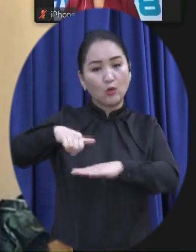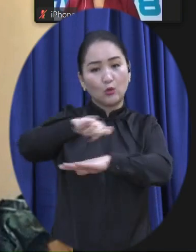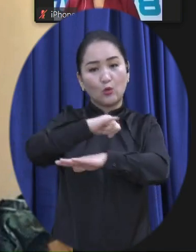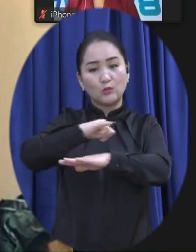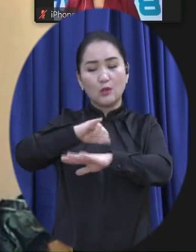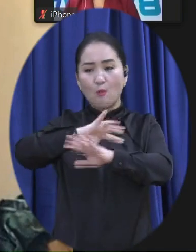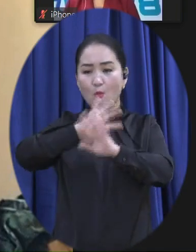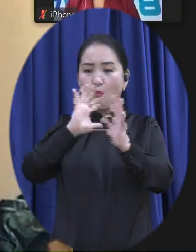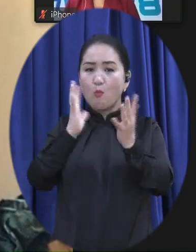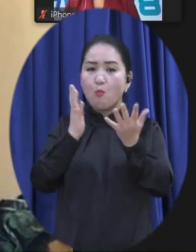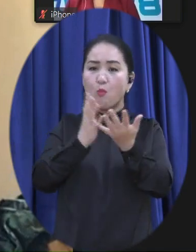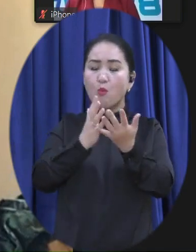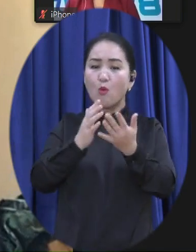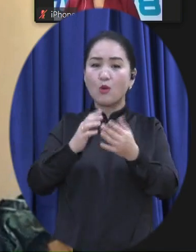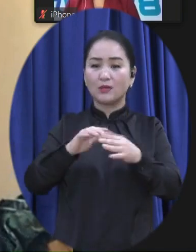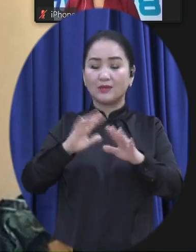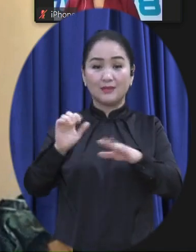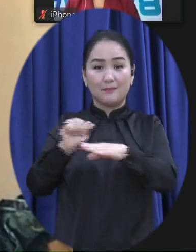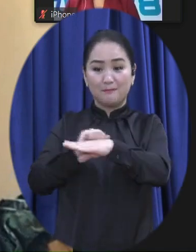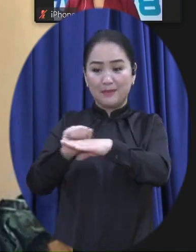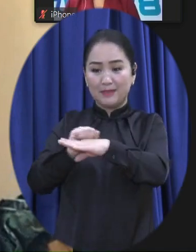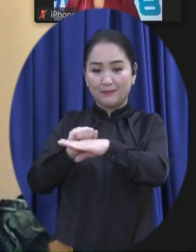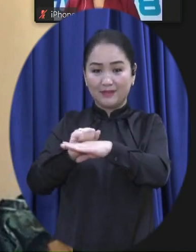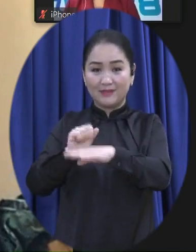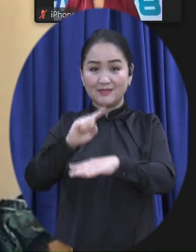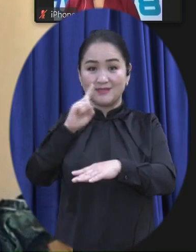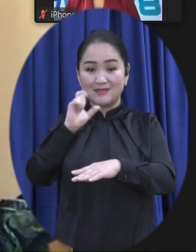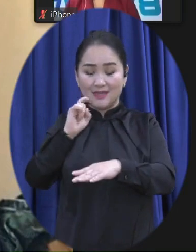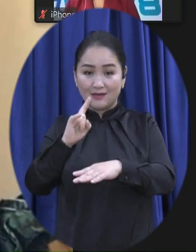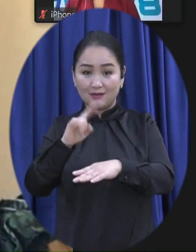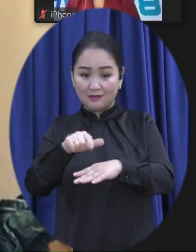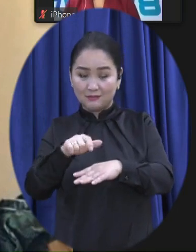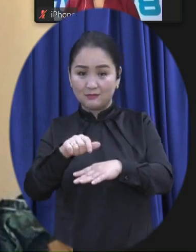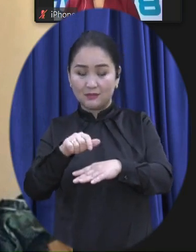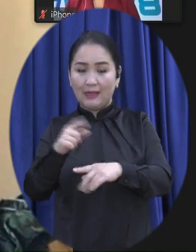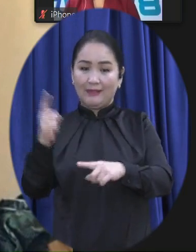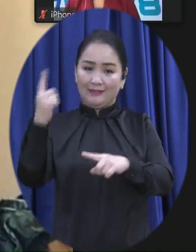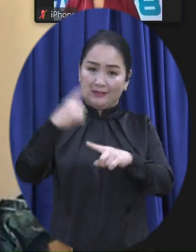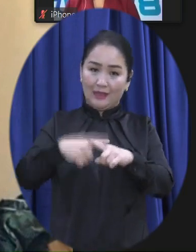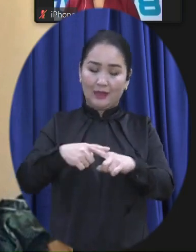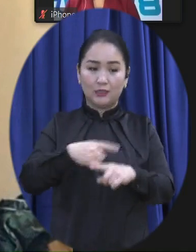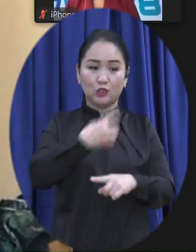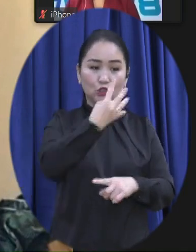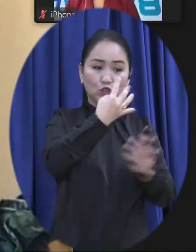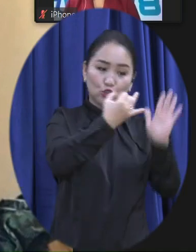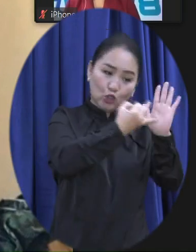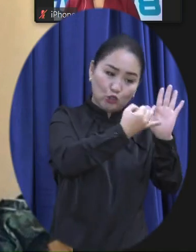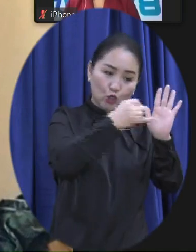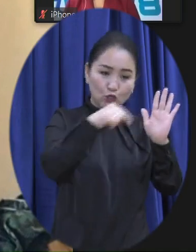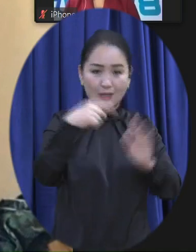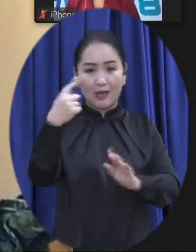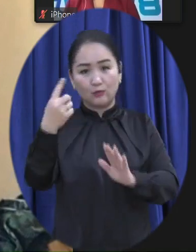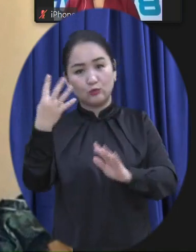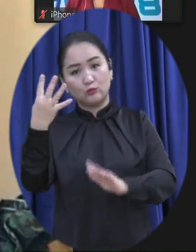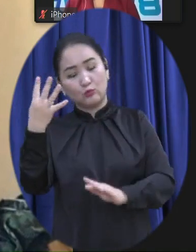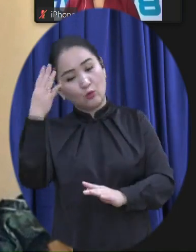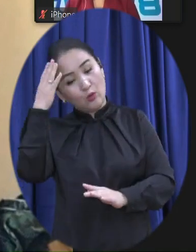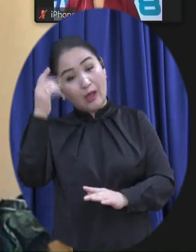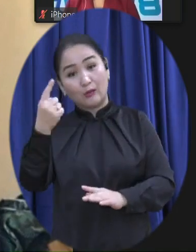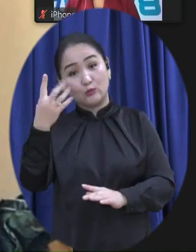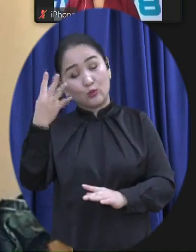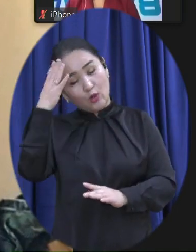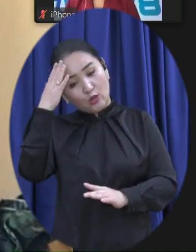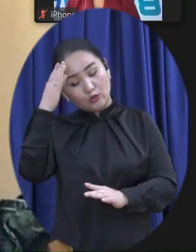бэлэн байдлын зэрэгт шилжсэн хугацааг дахиад 14 хоног 7-оос 14 хоног сунгах саналыг эрүүлэмдийн яам гаргасан